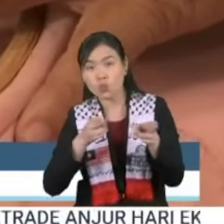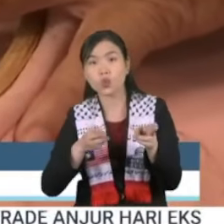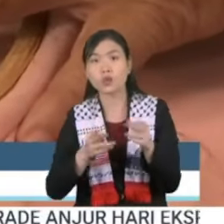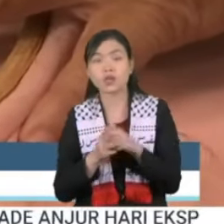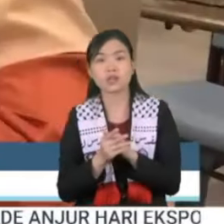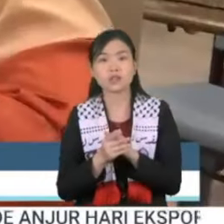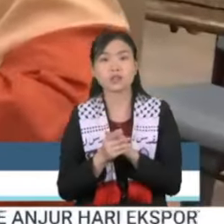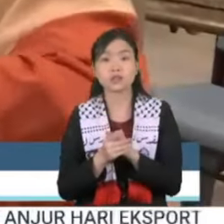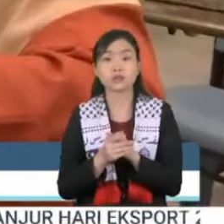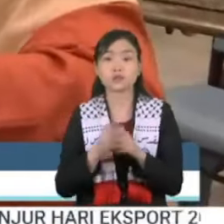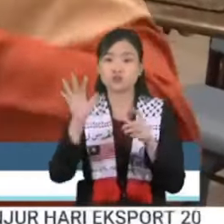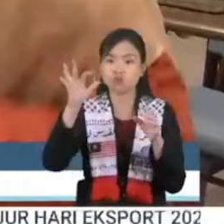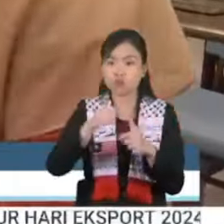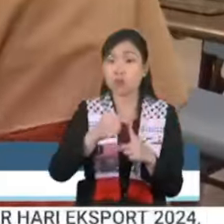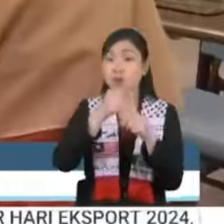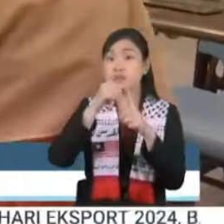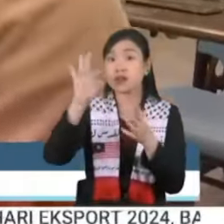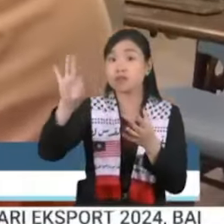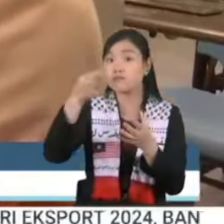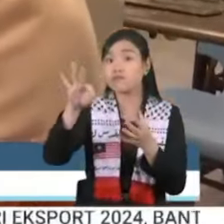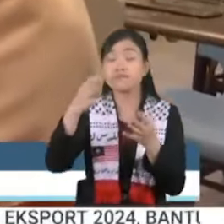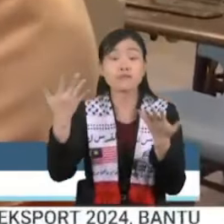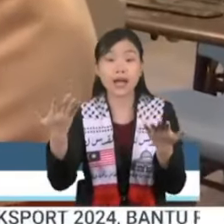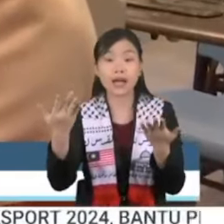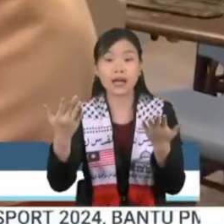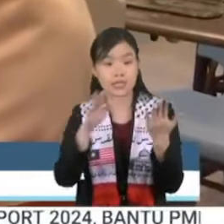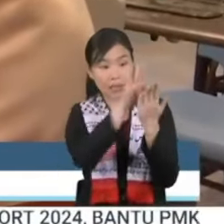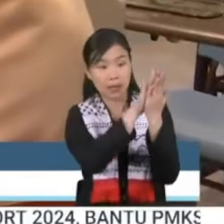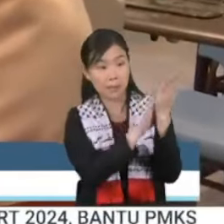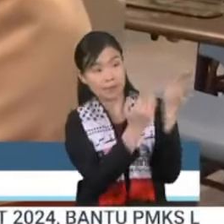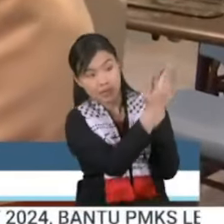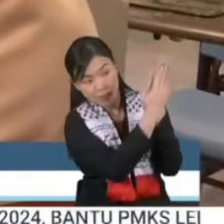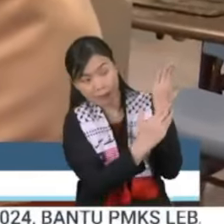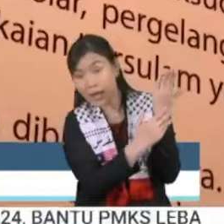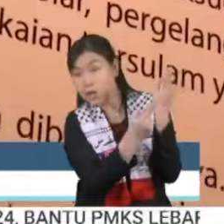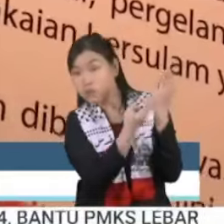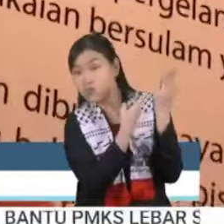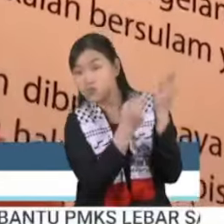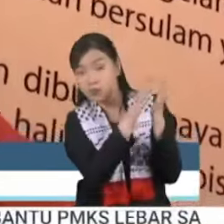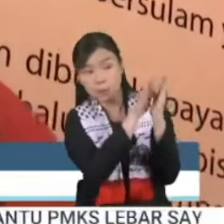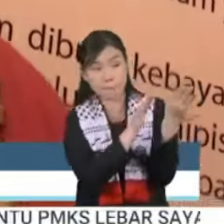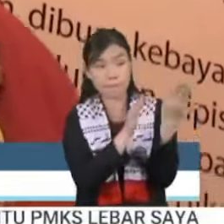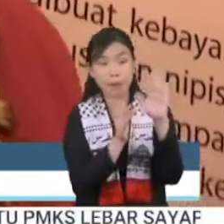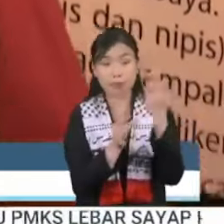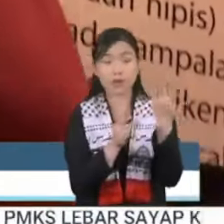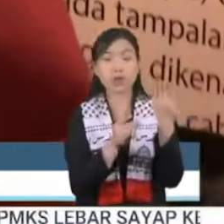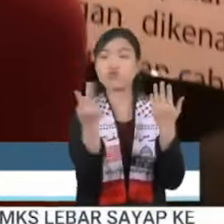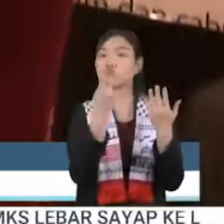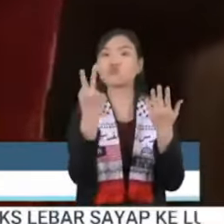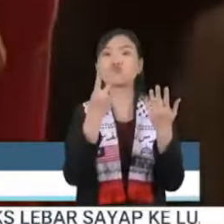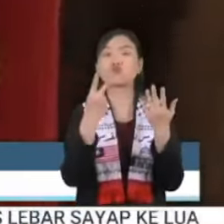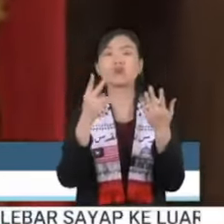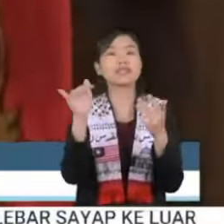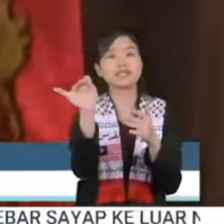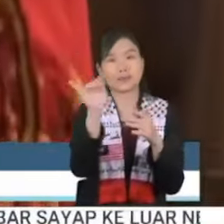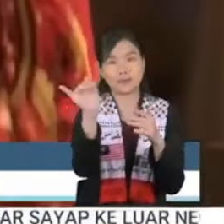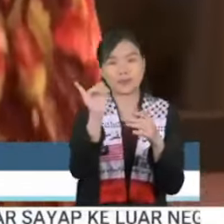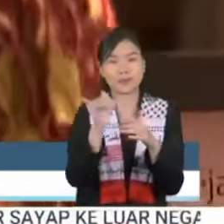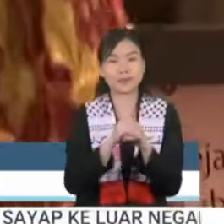Keunikan sulaman goyang adalah keaslian corak depan dan belakang yang sama dan disulam halus di atas permukaan